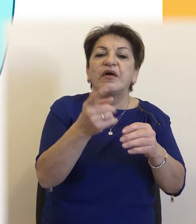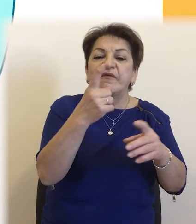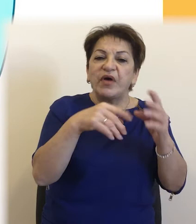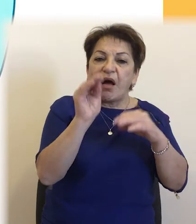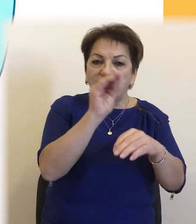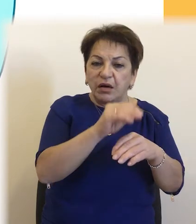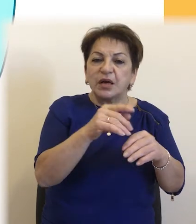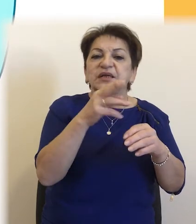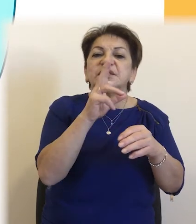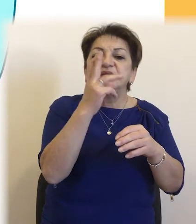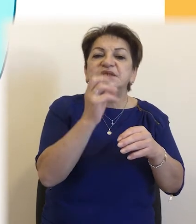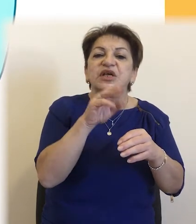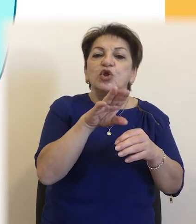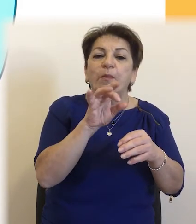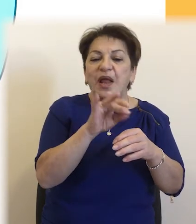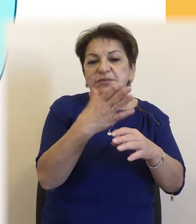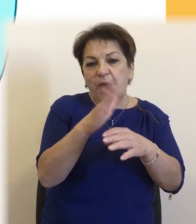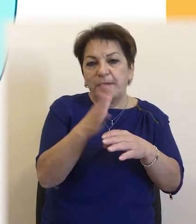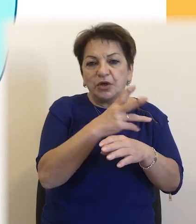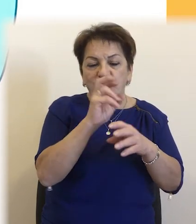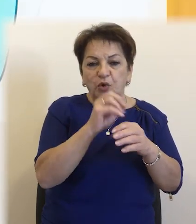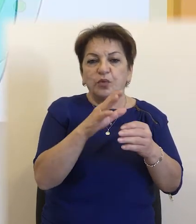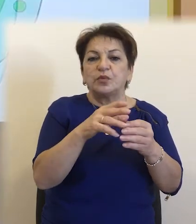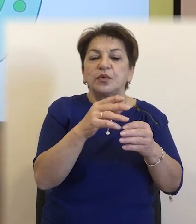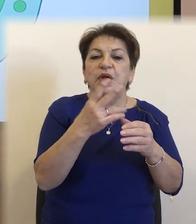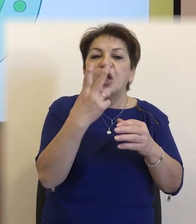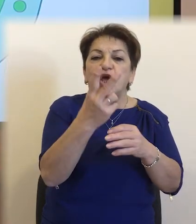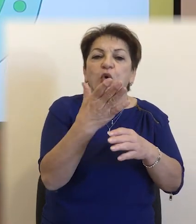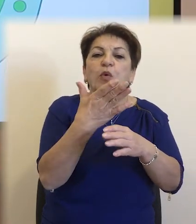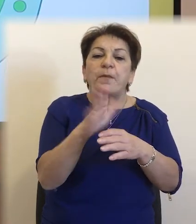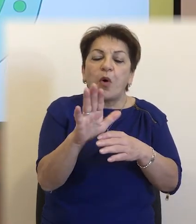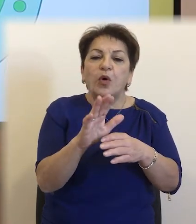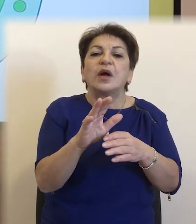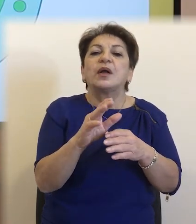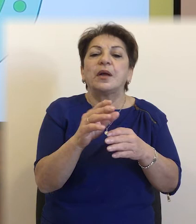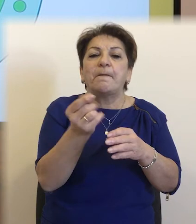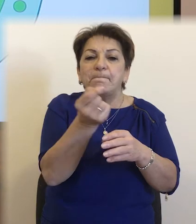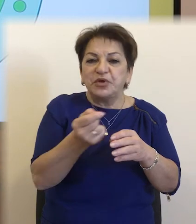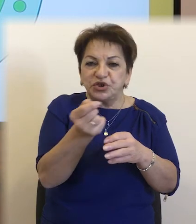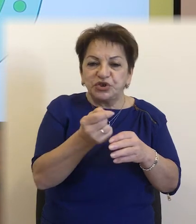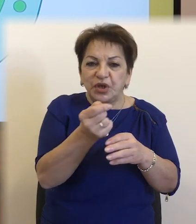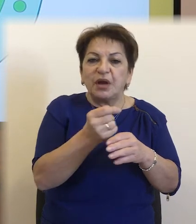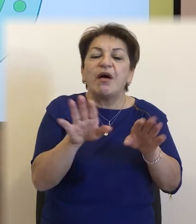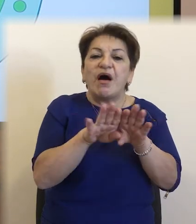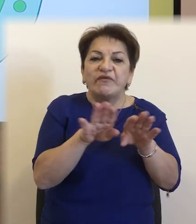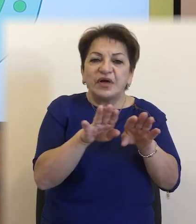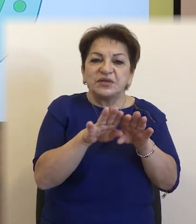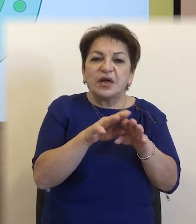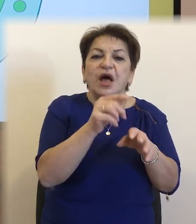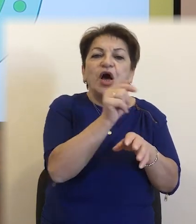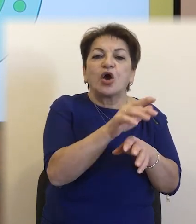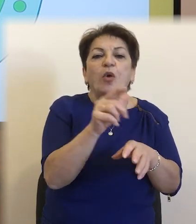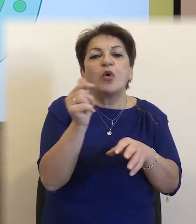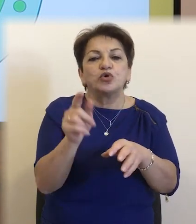և ծիտոպլազմայի բաժանում։ Այսպիսով առաջանում են երկու փոքր դուստր բժիջներ, որոնք հավասարապես